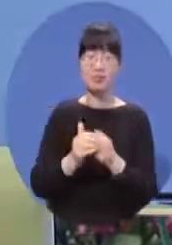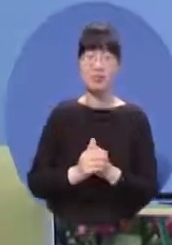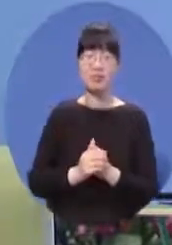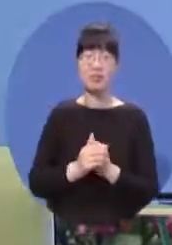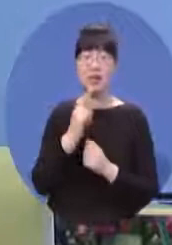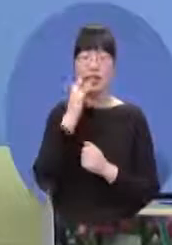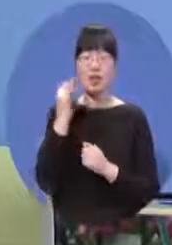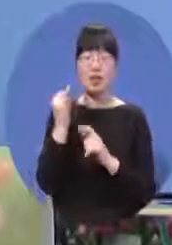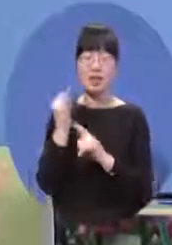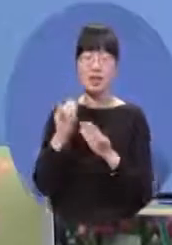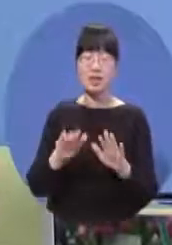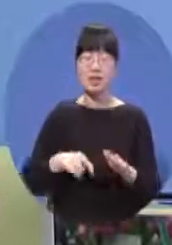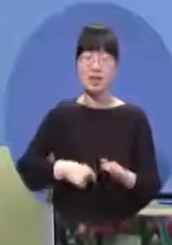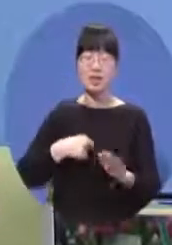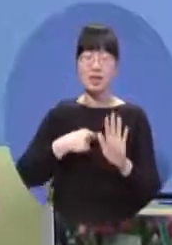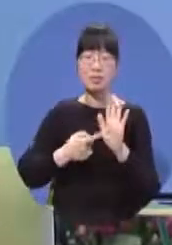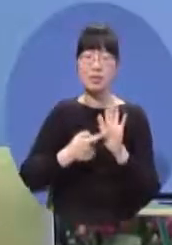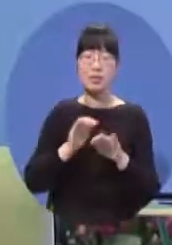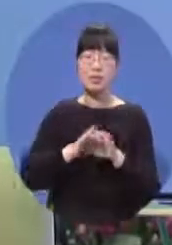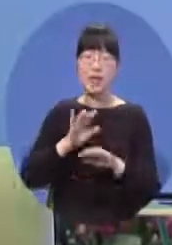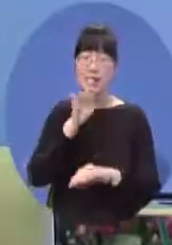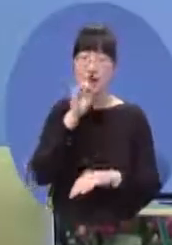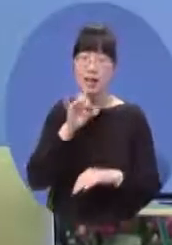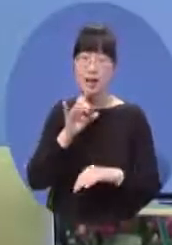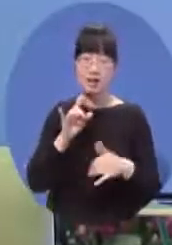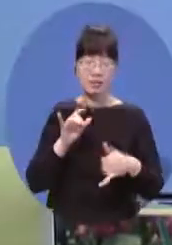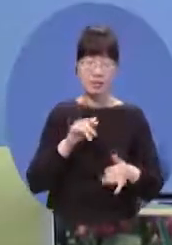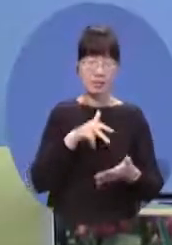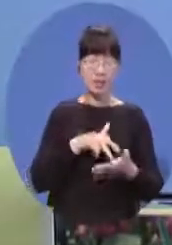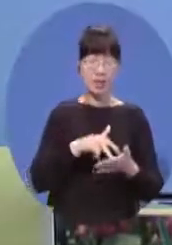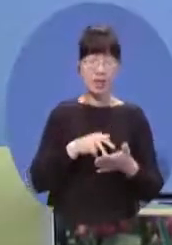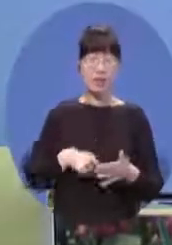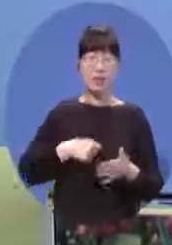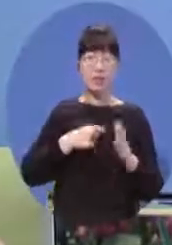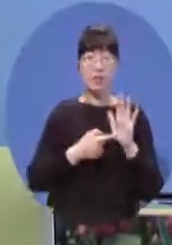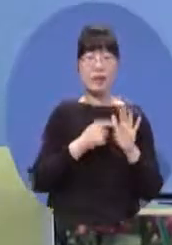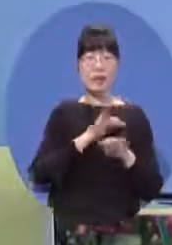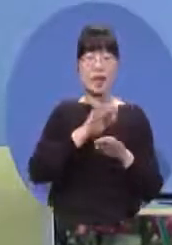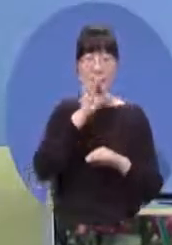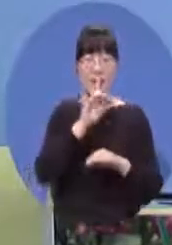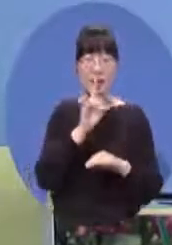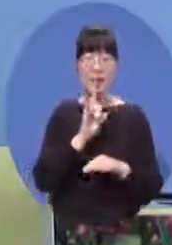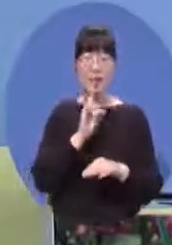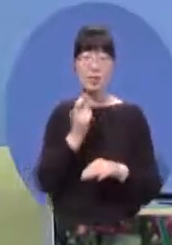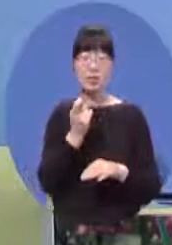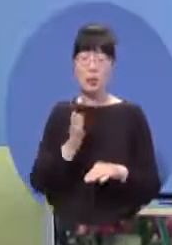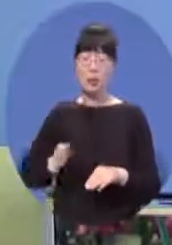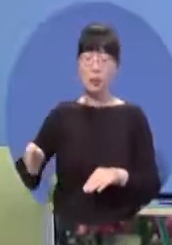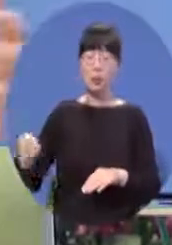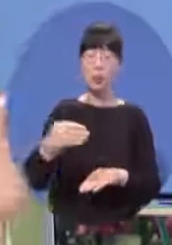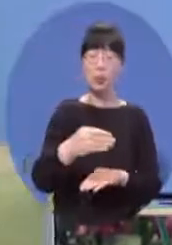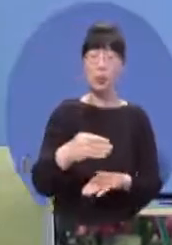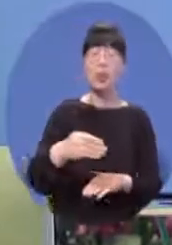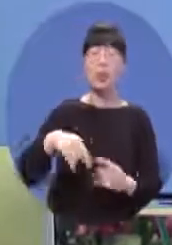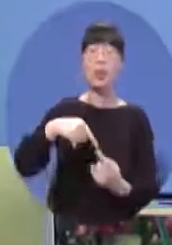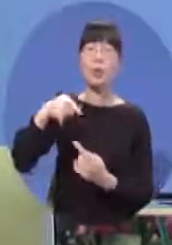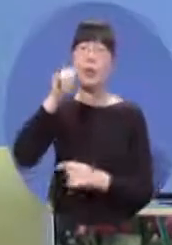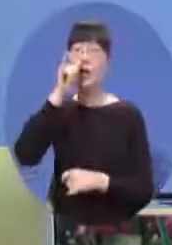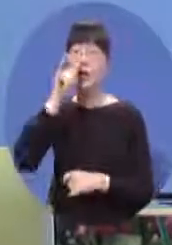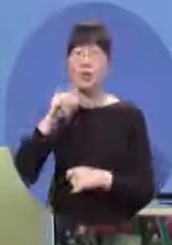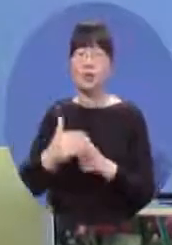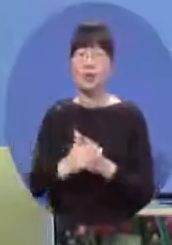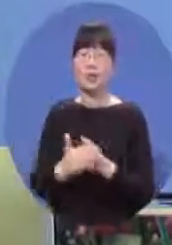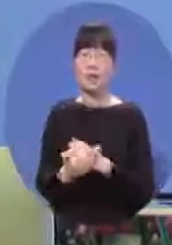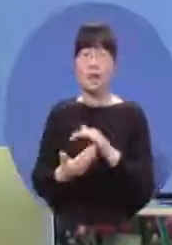네. 엄마가 이렇게 솔직하게 표현이 잘 안 되면 아이도 솔직한 표현이 좀 잘 안 되고 말을 좀 돌리게 돼 있는데요. 어쨌건 민재가 저